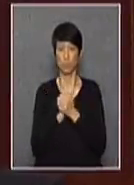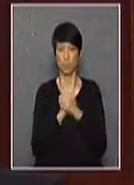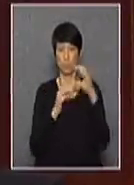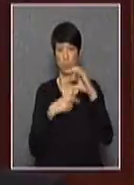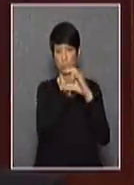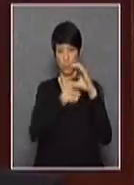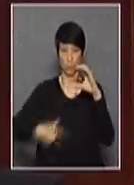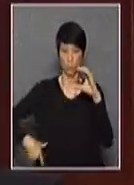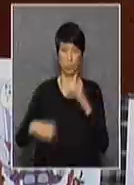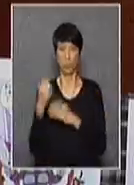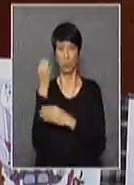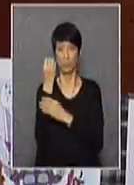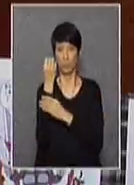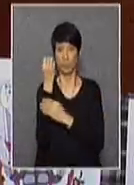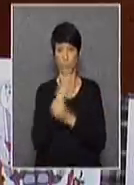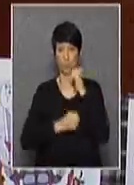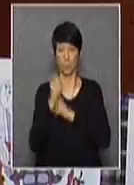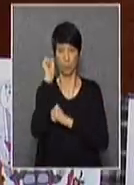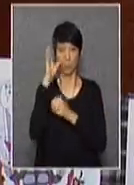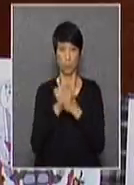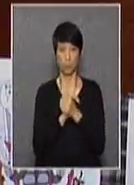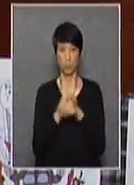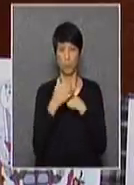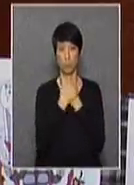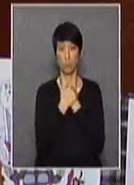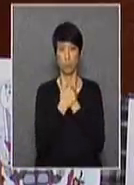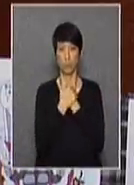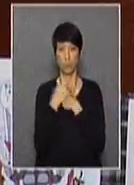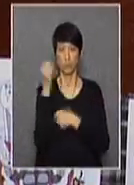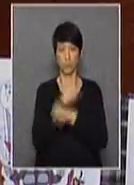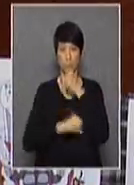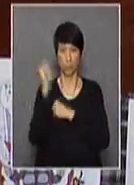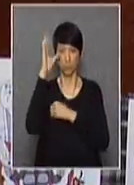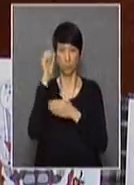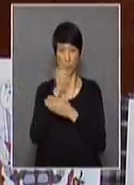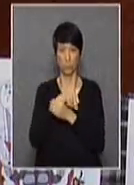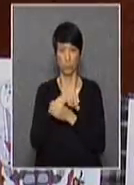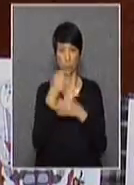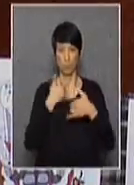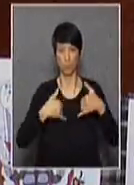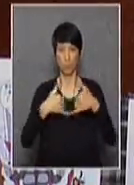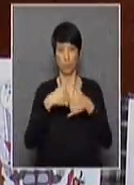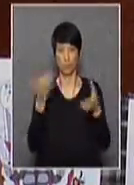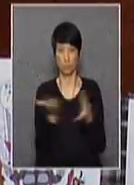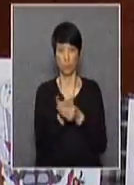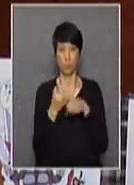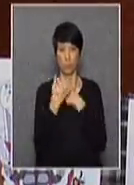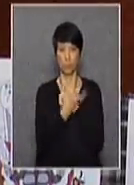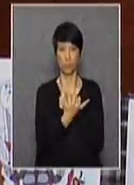第633項修正案。 主席，我動議通過會議講稿附錄二上的